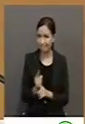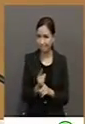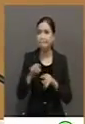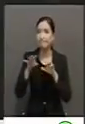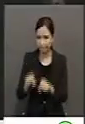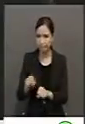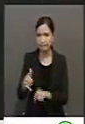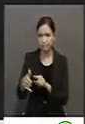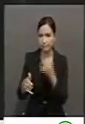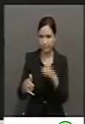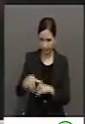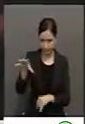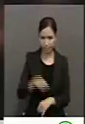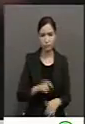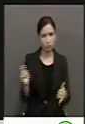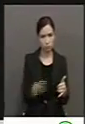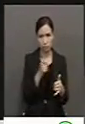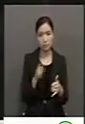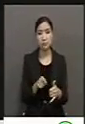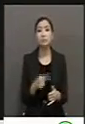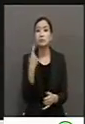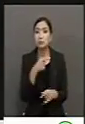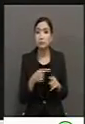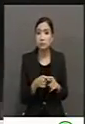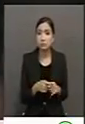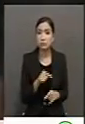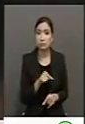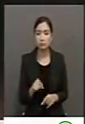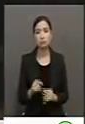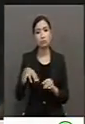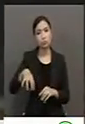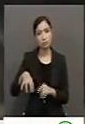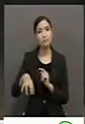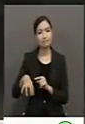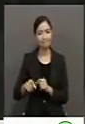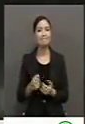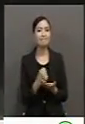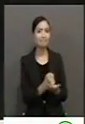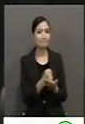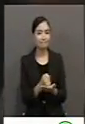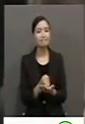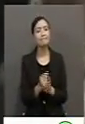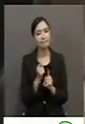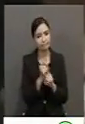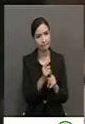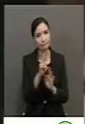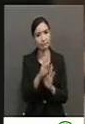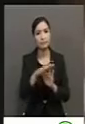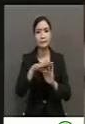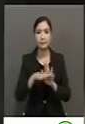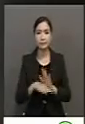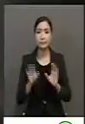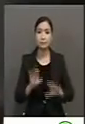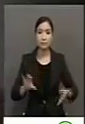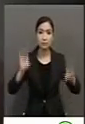ามจับกลุ่มผู้กระทำผิดมาลงโทษให้ได้ส่วนผู้ได้รับบาดเจ็บค่ะก็ให้หน่วยงานที่เกี่ยวข้องให้ความช่วยเหลือตามระเบียบราชการทั้